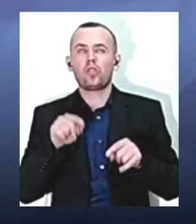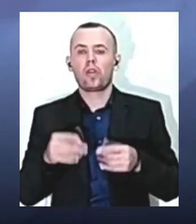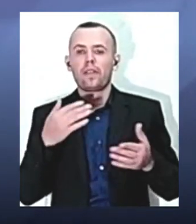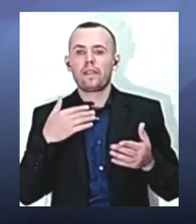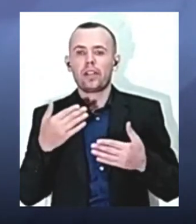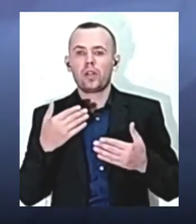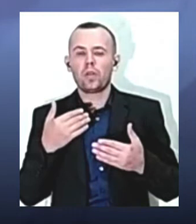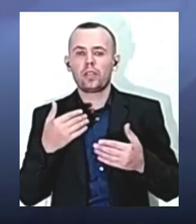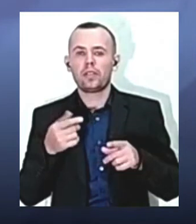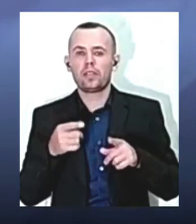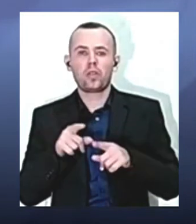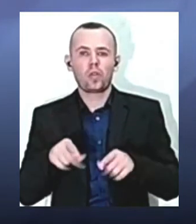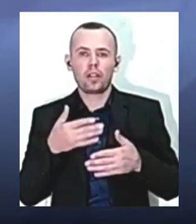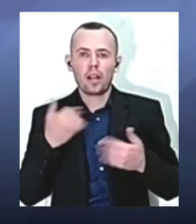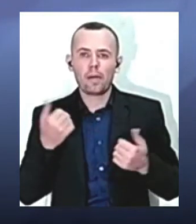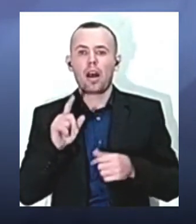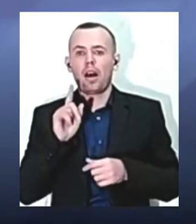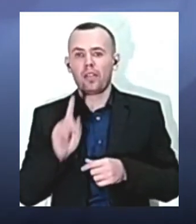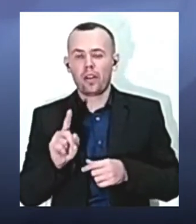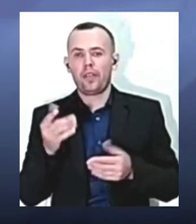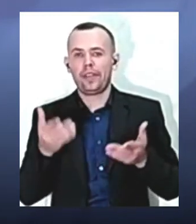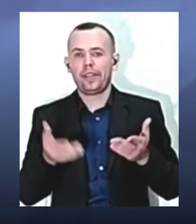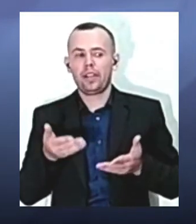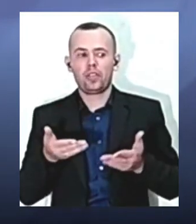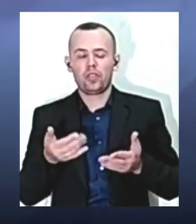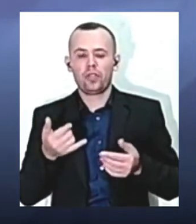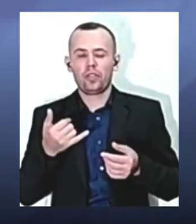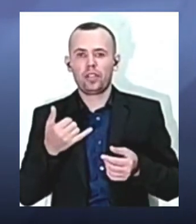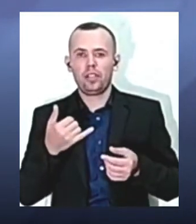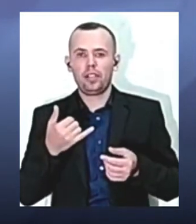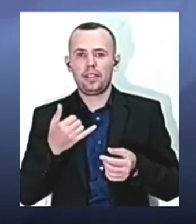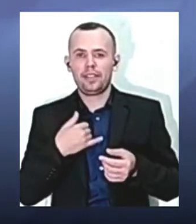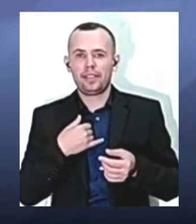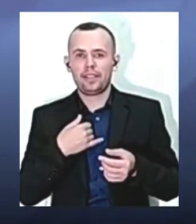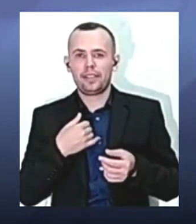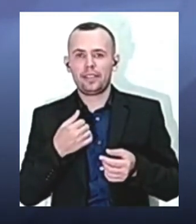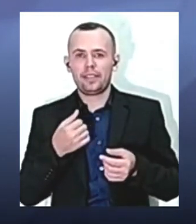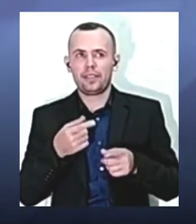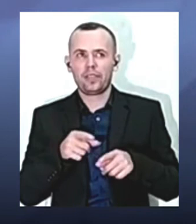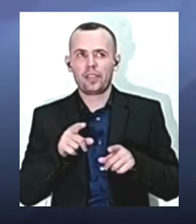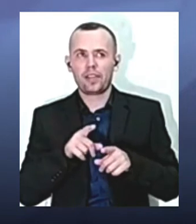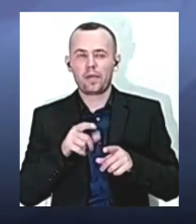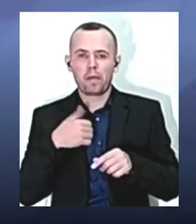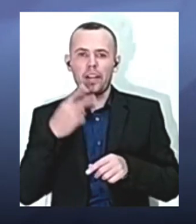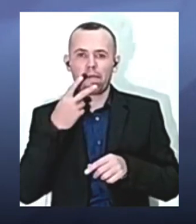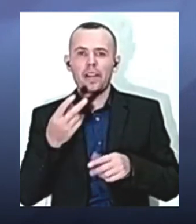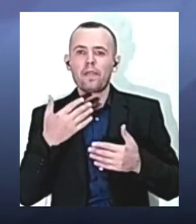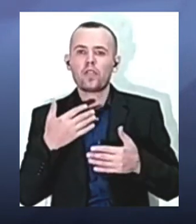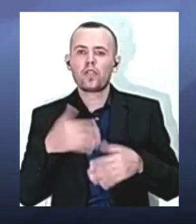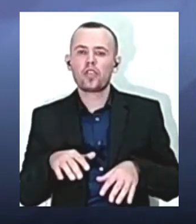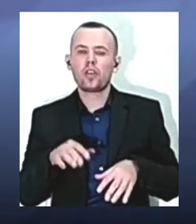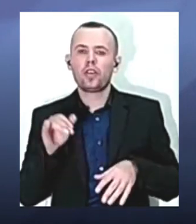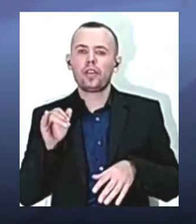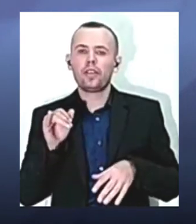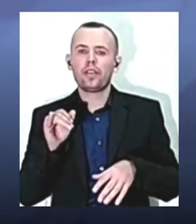немає. Але якщо нам потрібно розуміти, що це нова реальність, ми будемо з цим жити. І, зокрема, в питанні